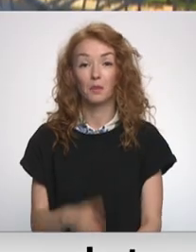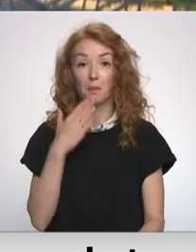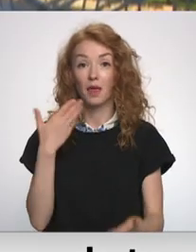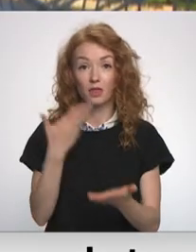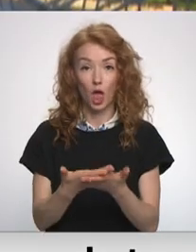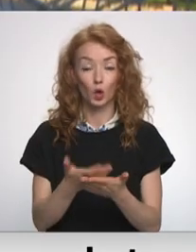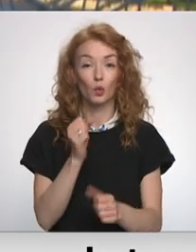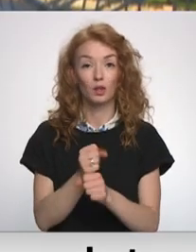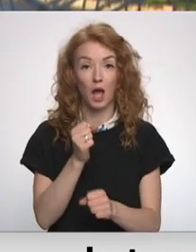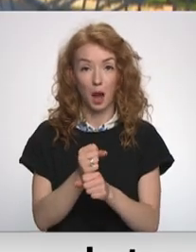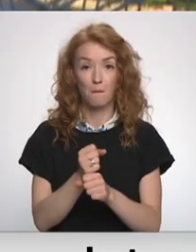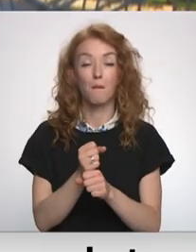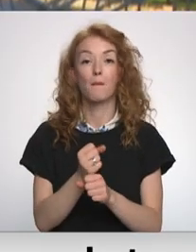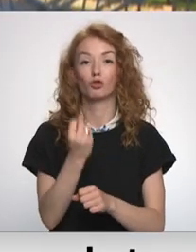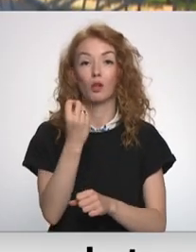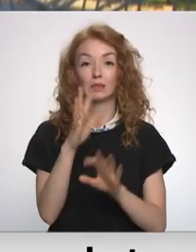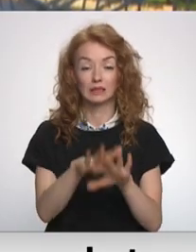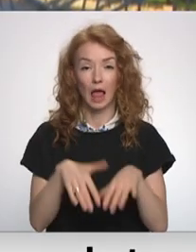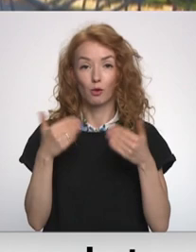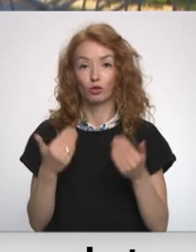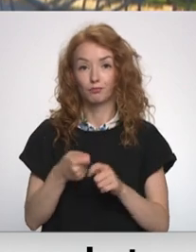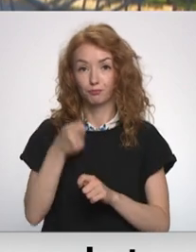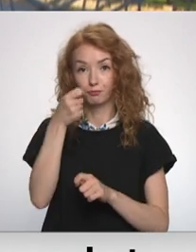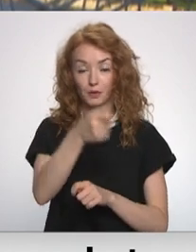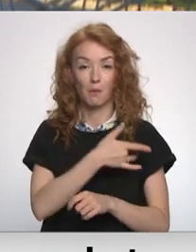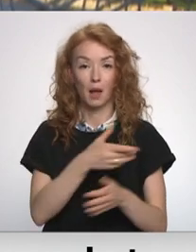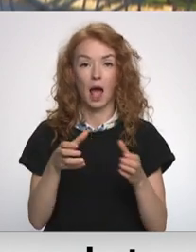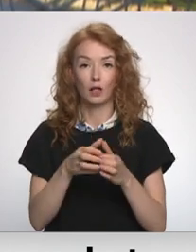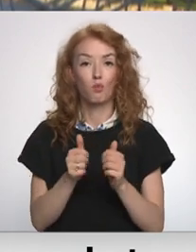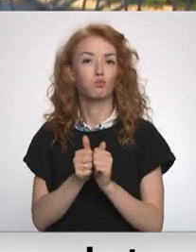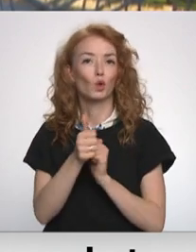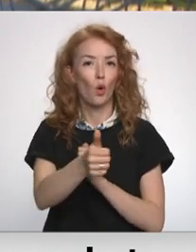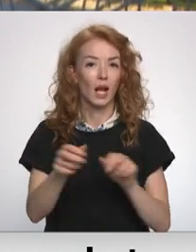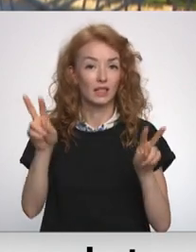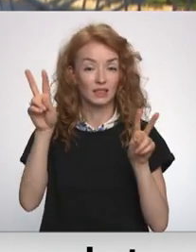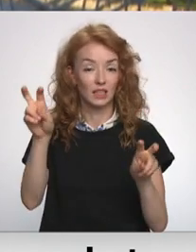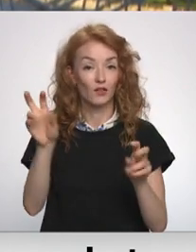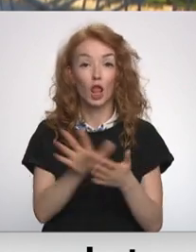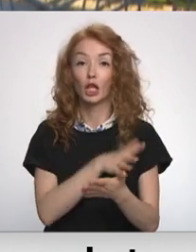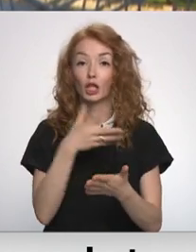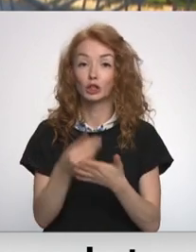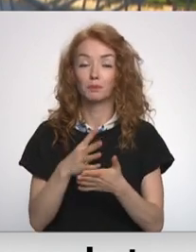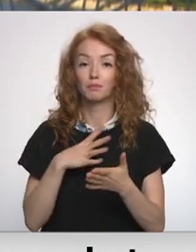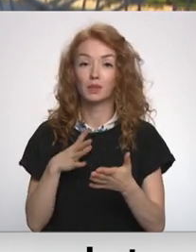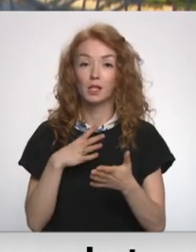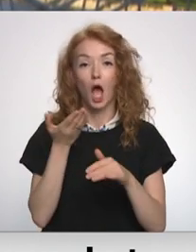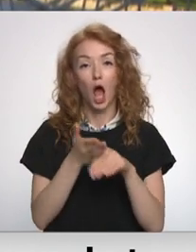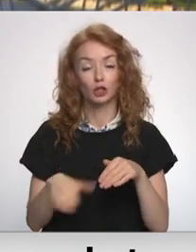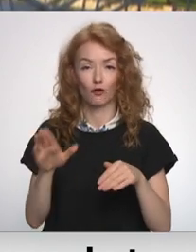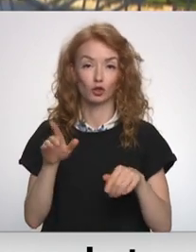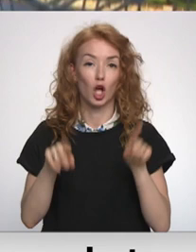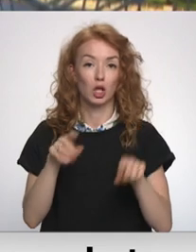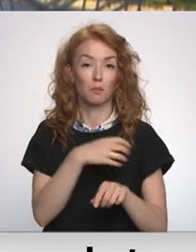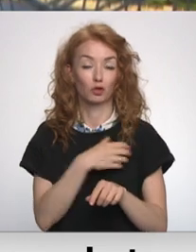Pieteikumu darbam 14. Saeimā šodien iesniedza partija Progresīviem, kura līdz šim bijusi pārstāvēta atsevišķās